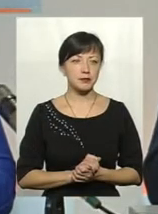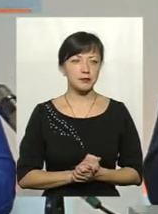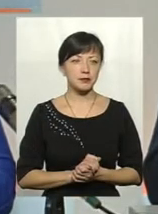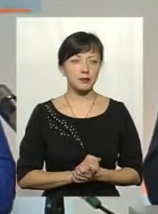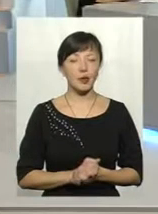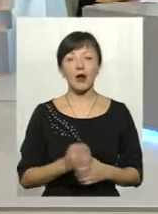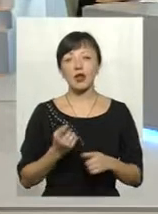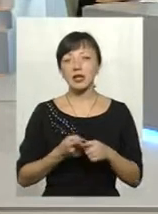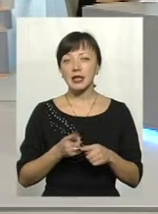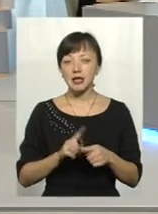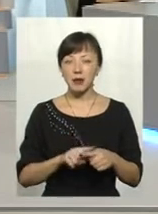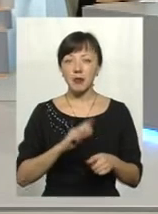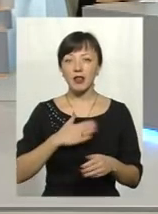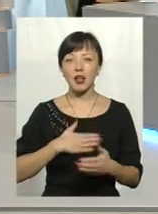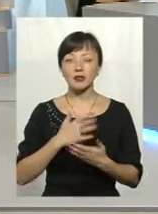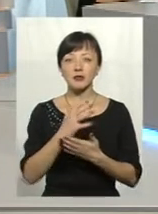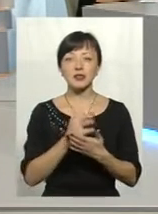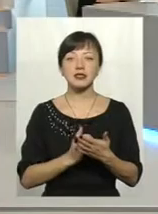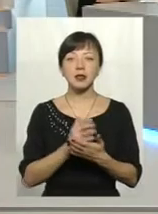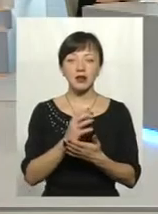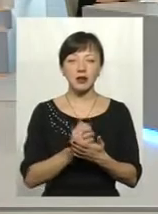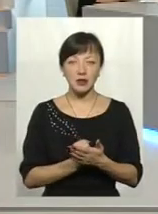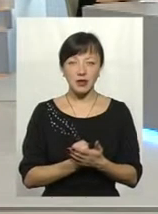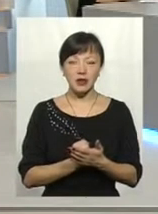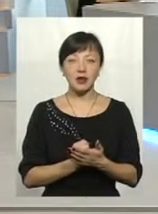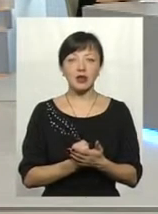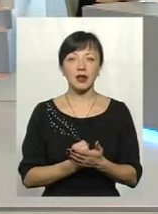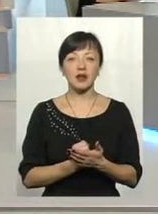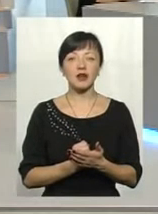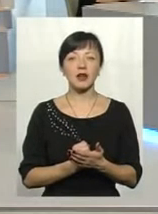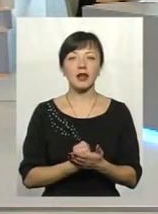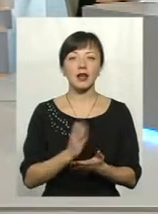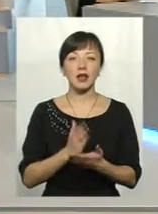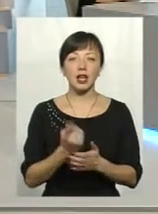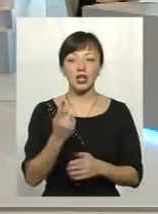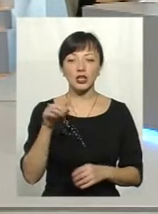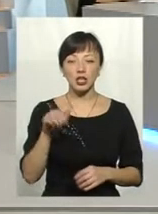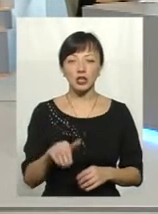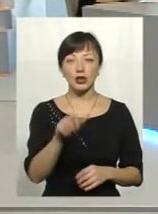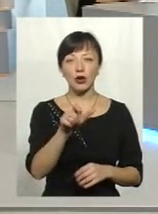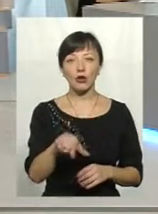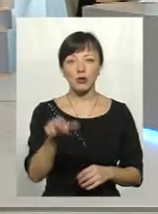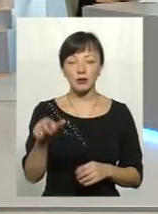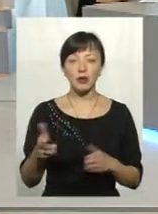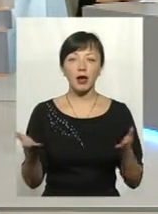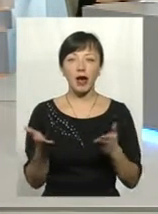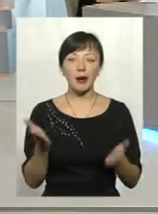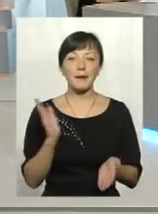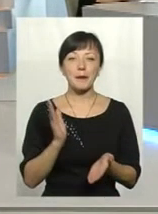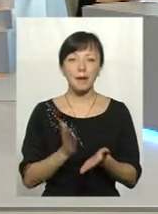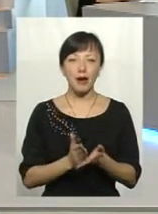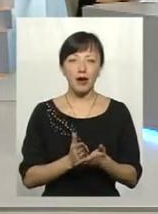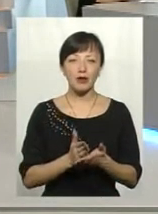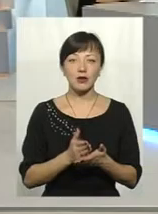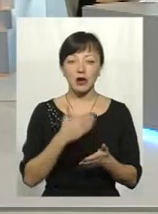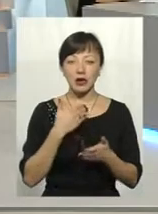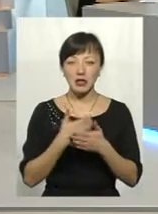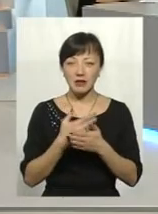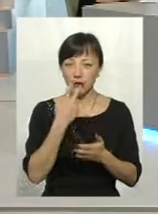кажуть, золотим нашим резервом, золотим фондом нашої служби є 1000 осіб, це ті особи, які мають активні